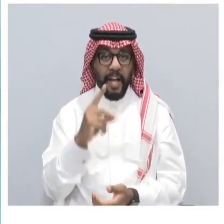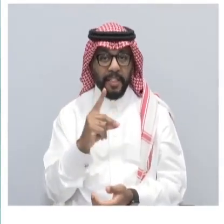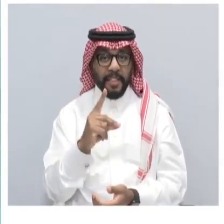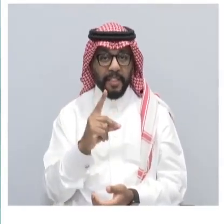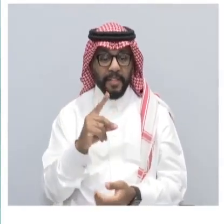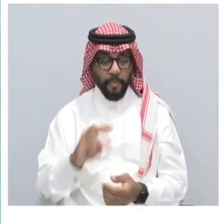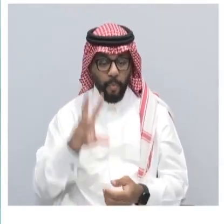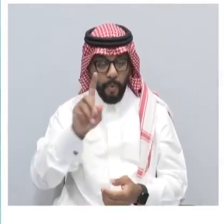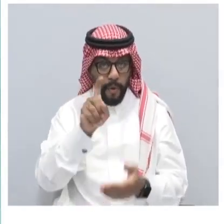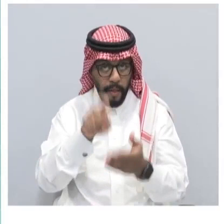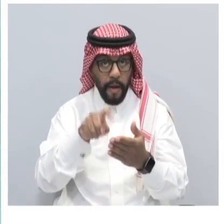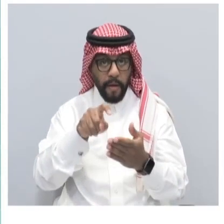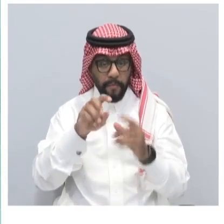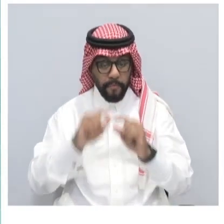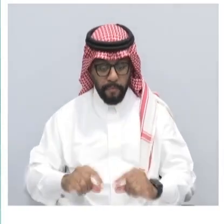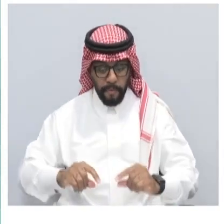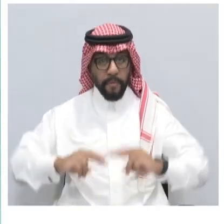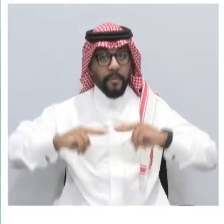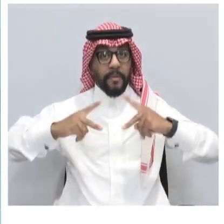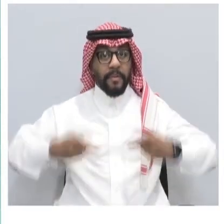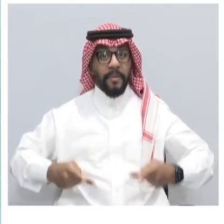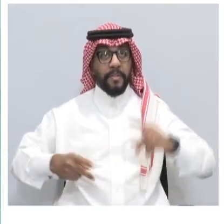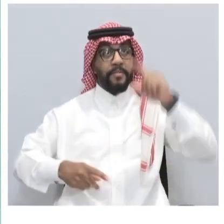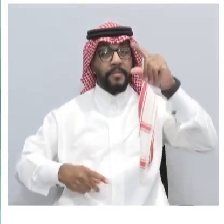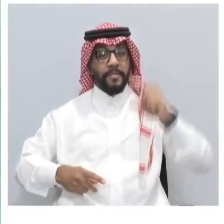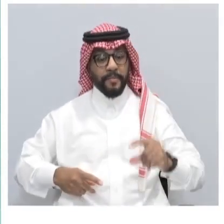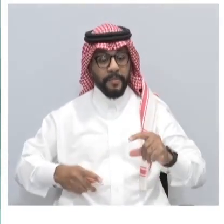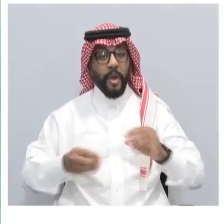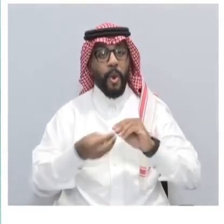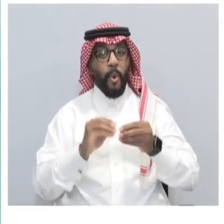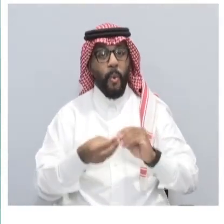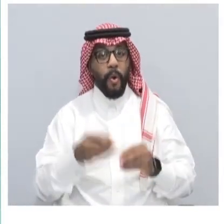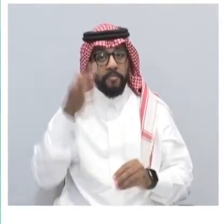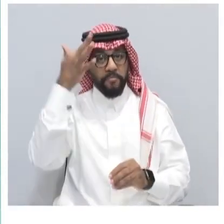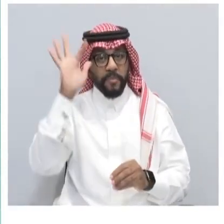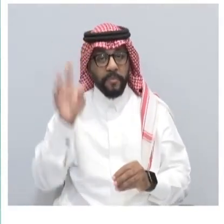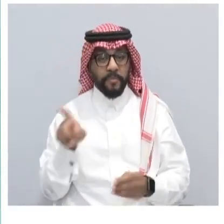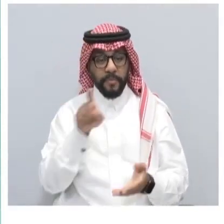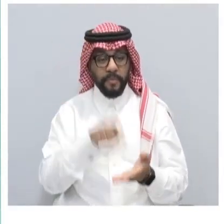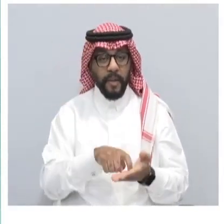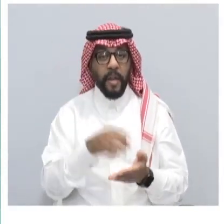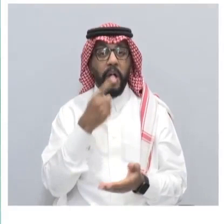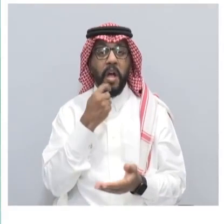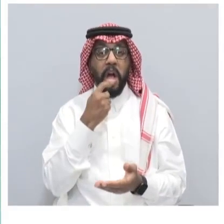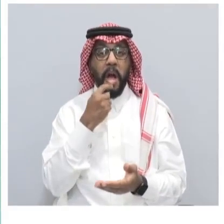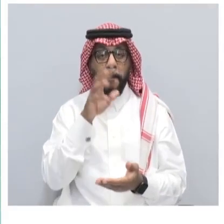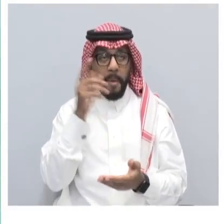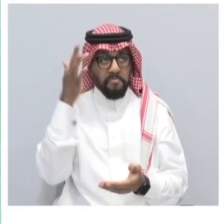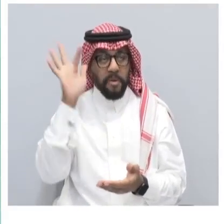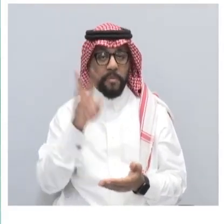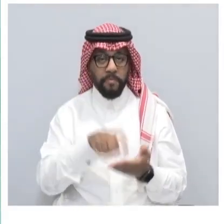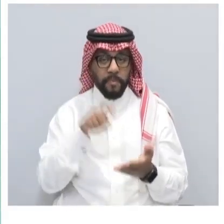او هذا النمط ننقر عليه الان يتم تحديد اللون بالنقر هنا فمثلا نريد اختيار اللون الاحمر